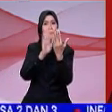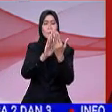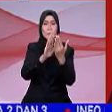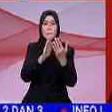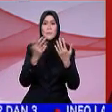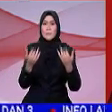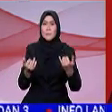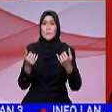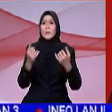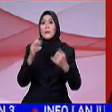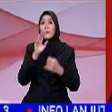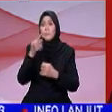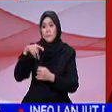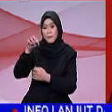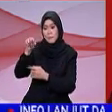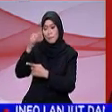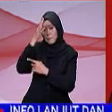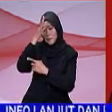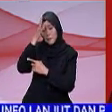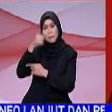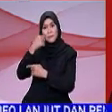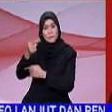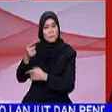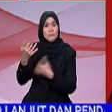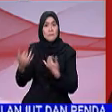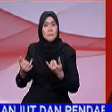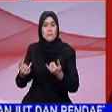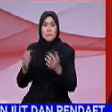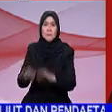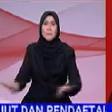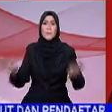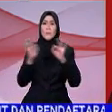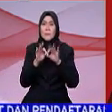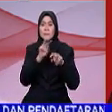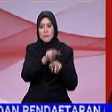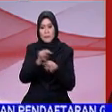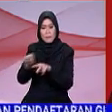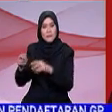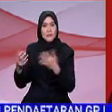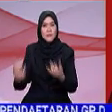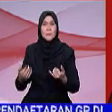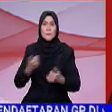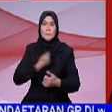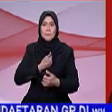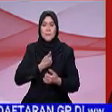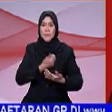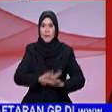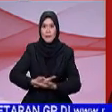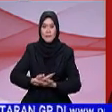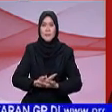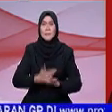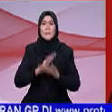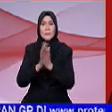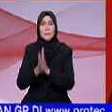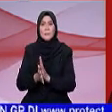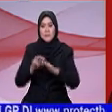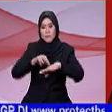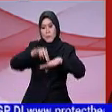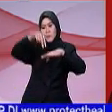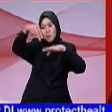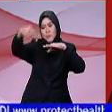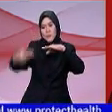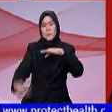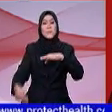bapanya, Pang Joheng, itulah antara elemen utama yang disaksikan beliau dalam diri anaknya yang kini menjadi penerjun